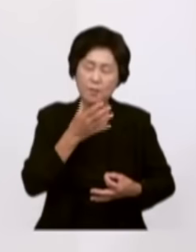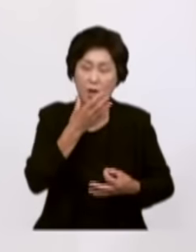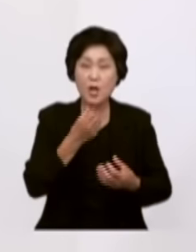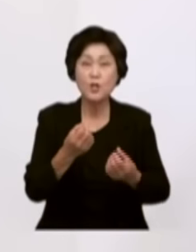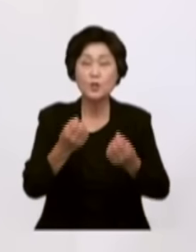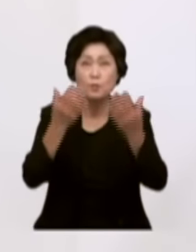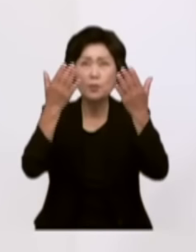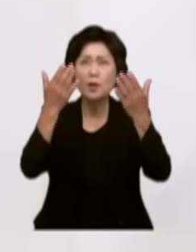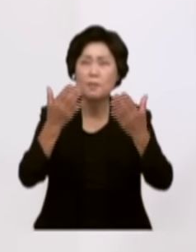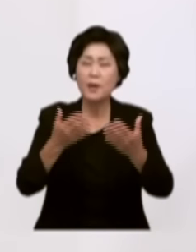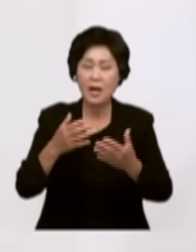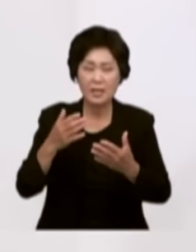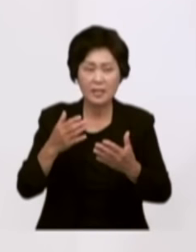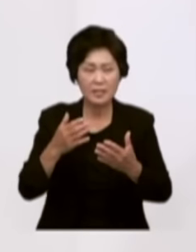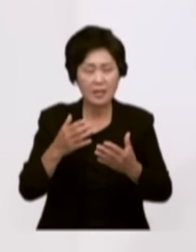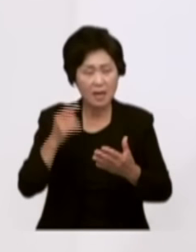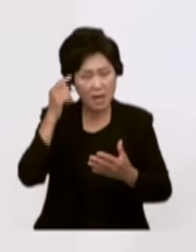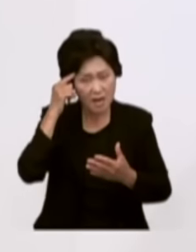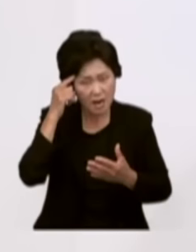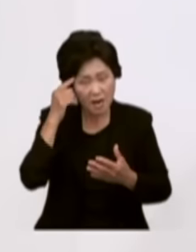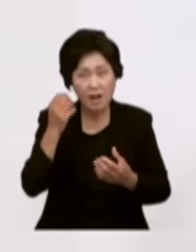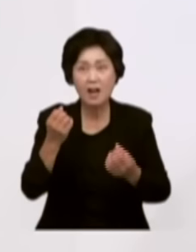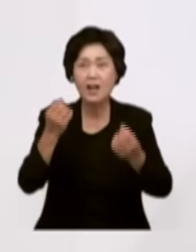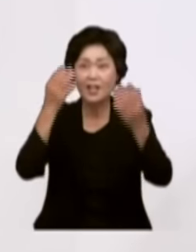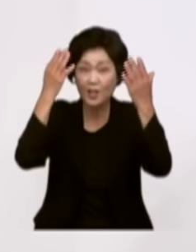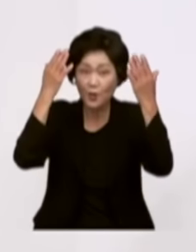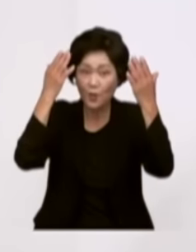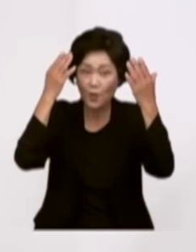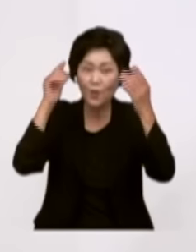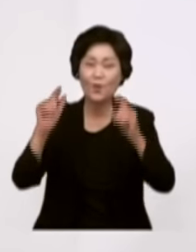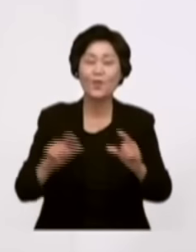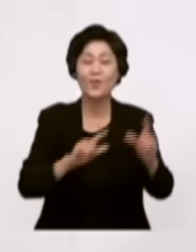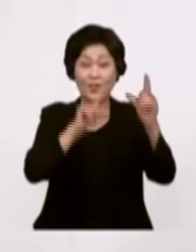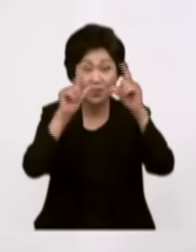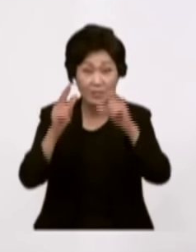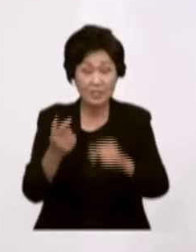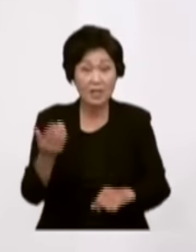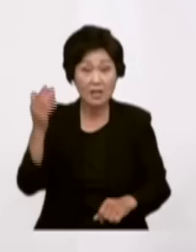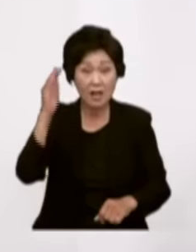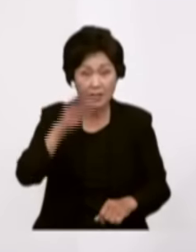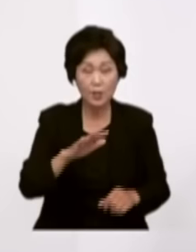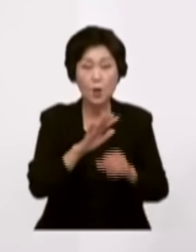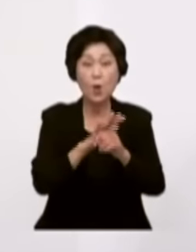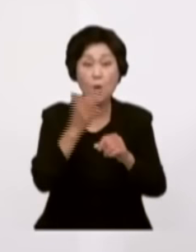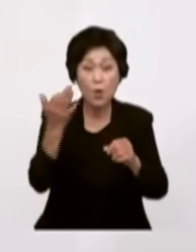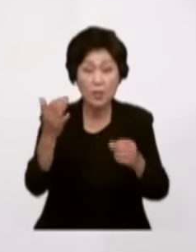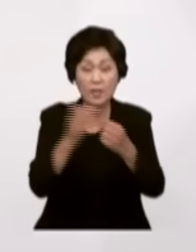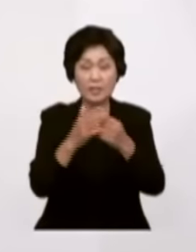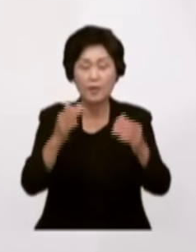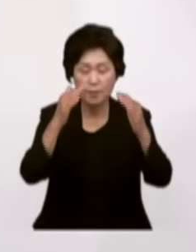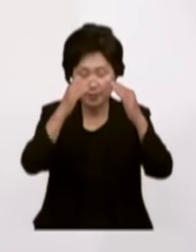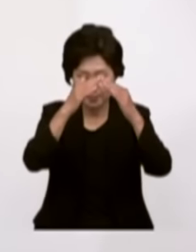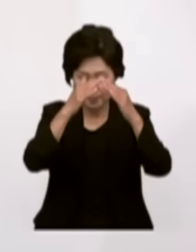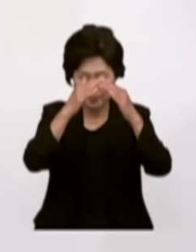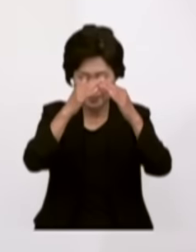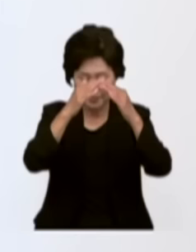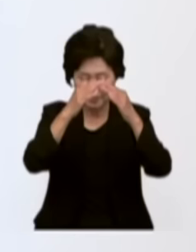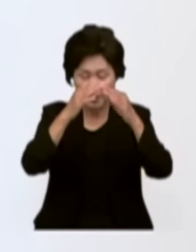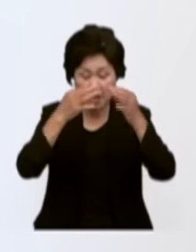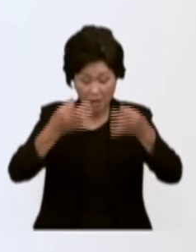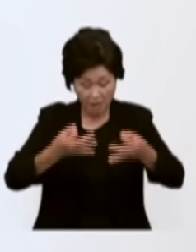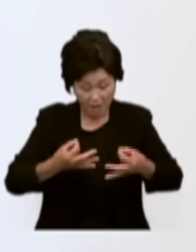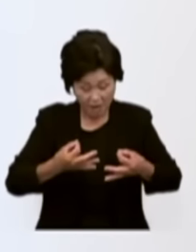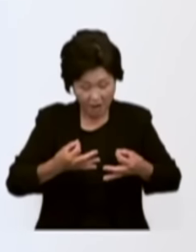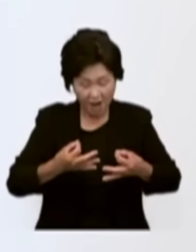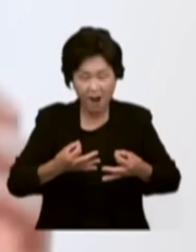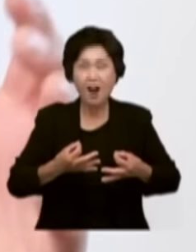살았는데 이번에 이제 코로나19로 이제 집에 있으면서 저를 많이 되돌아봤어요. 근데 어떤 은혜를 받았냐면 아